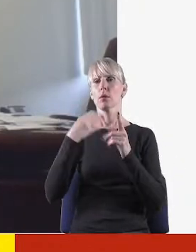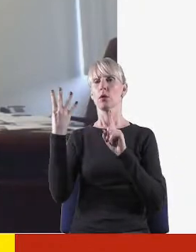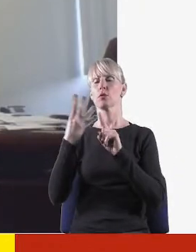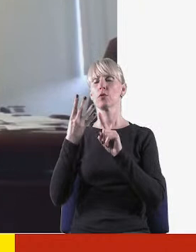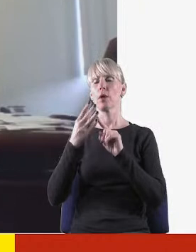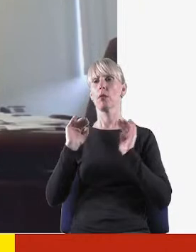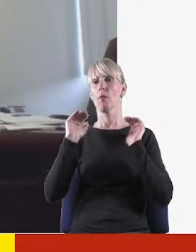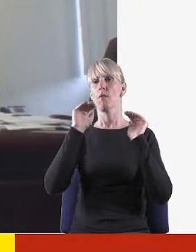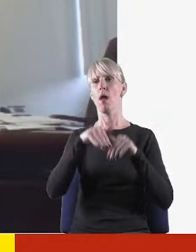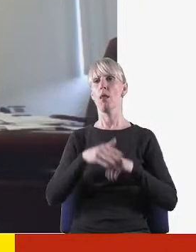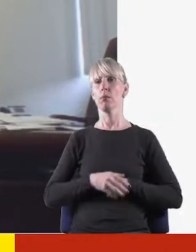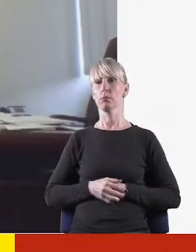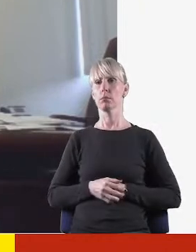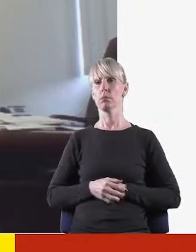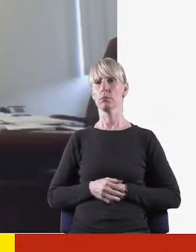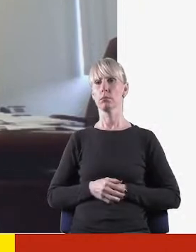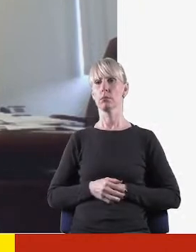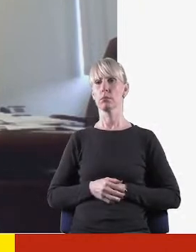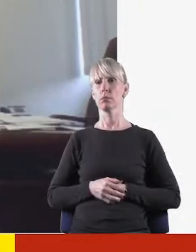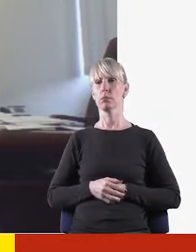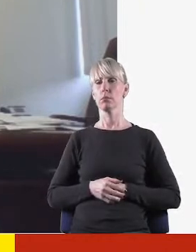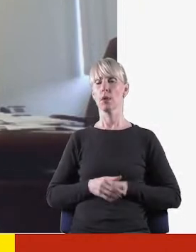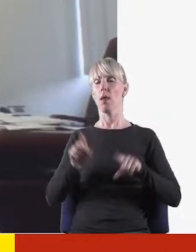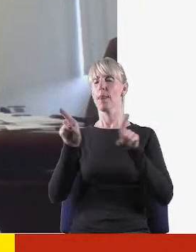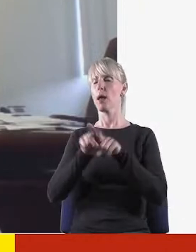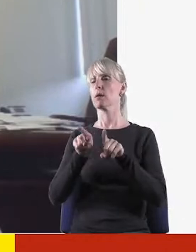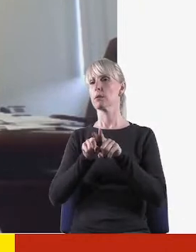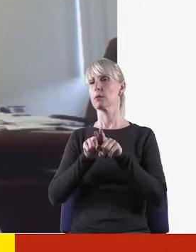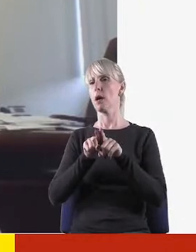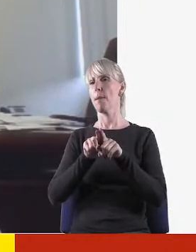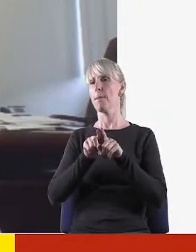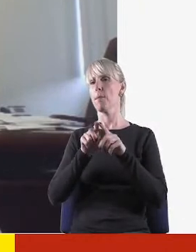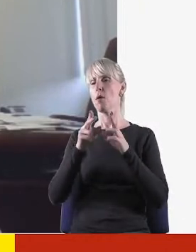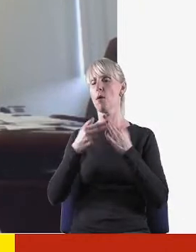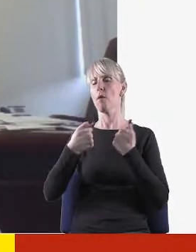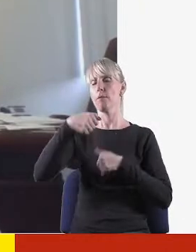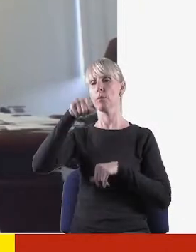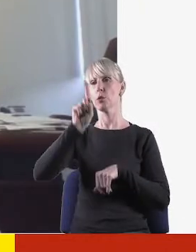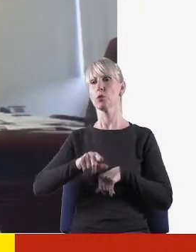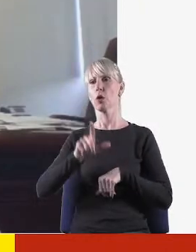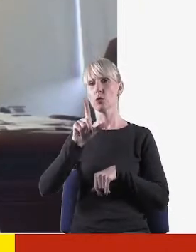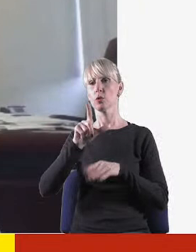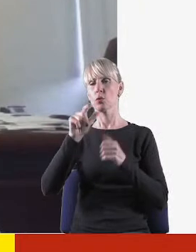falą. Również w lipcu powstała strategia